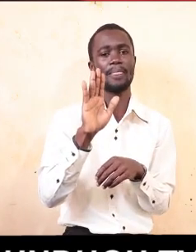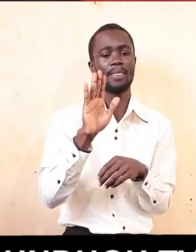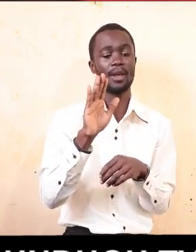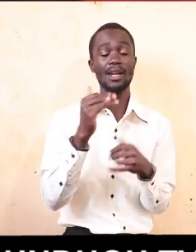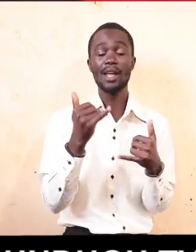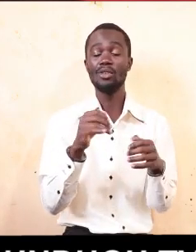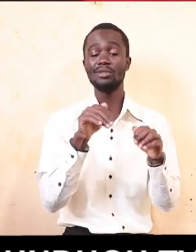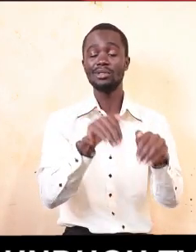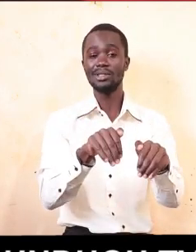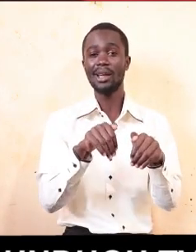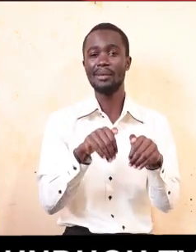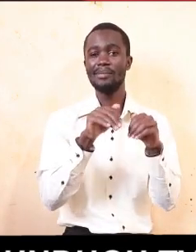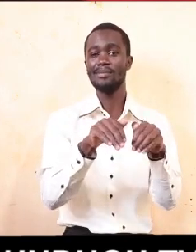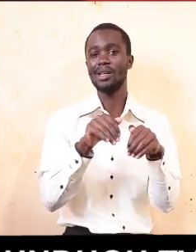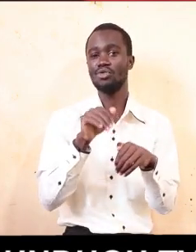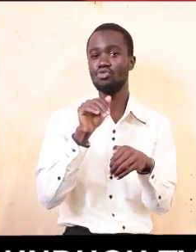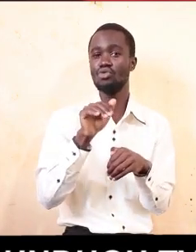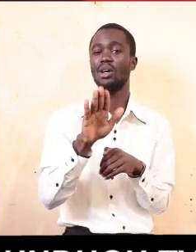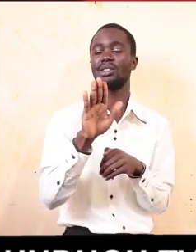majembe yenu